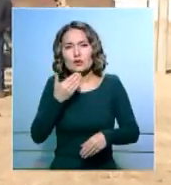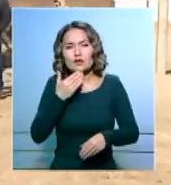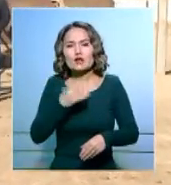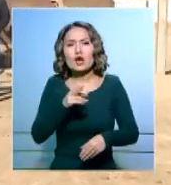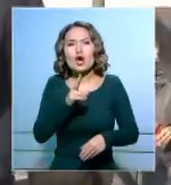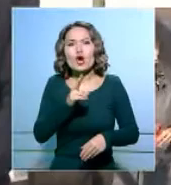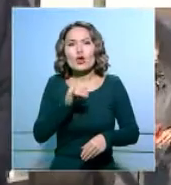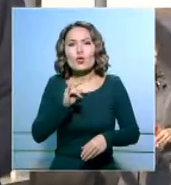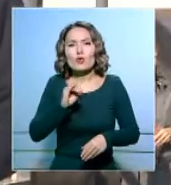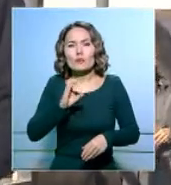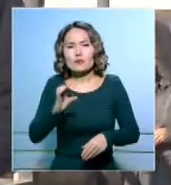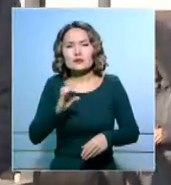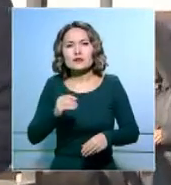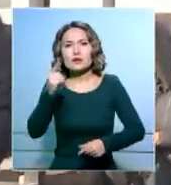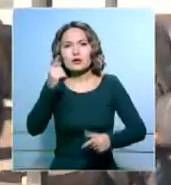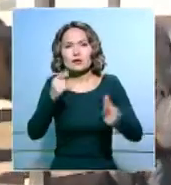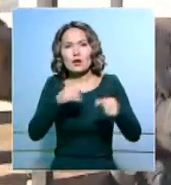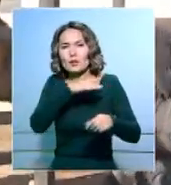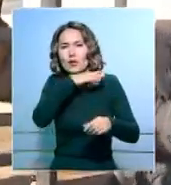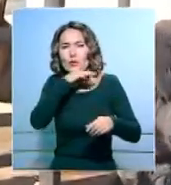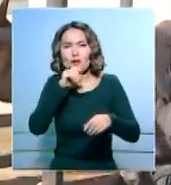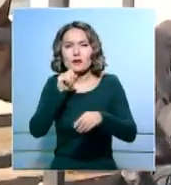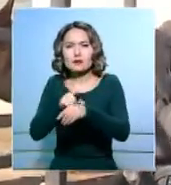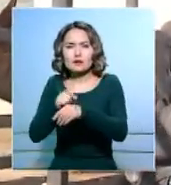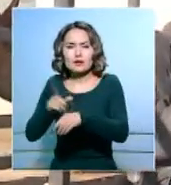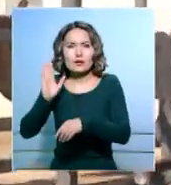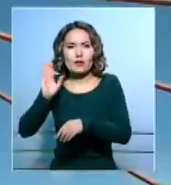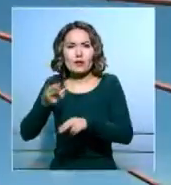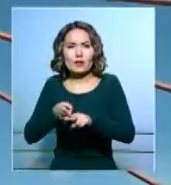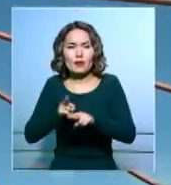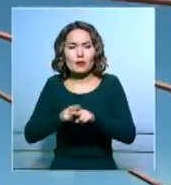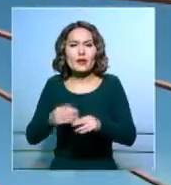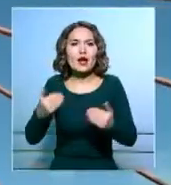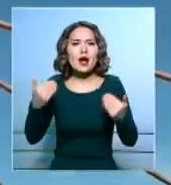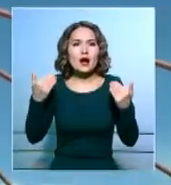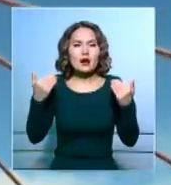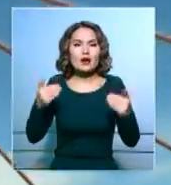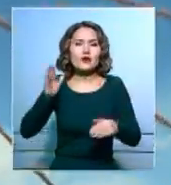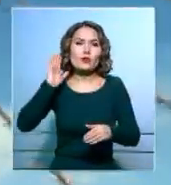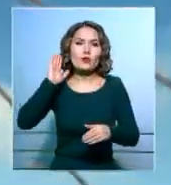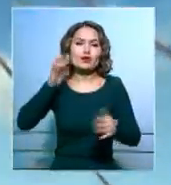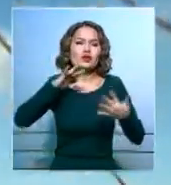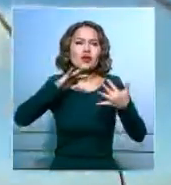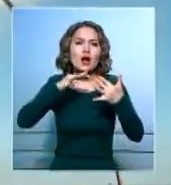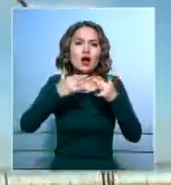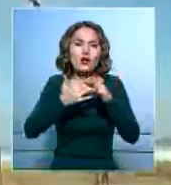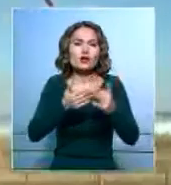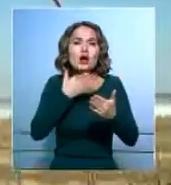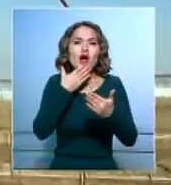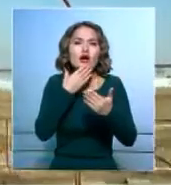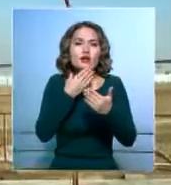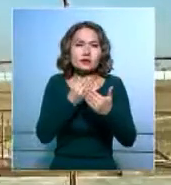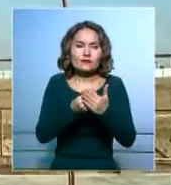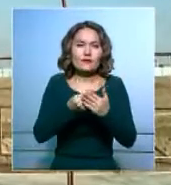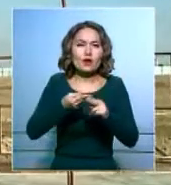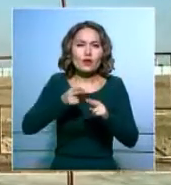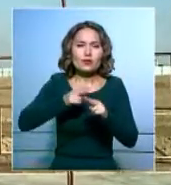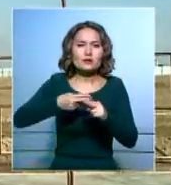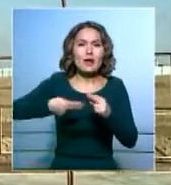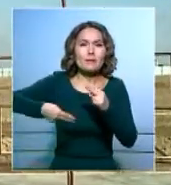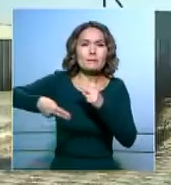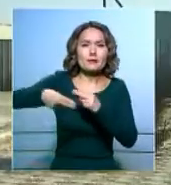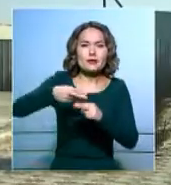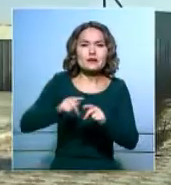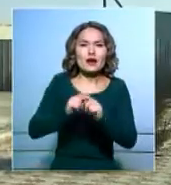қызатын көрінеді. Сондықтан күн жылынып жер бусанған шақта қазаққа үйлер тігіліп, қымызхана қызметін бастайды. Ісін өрге домалатқан іскер